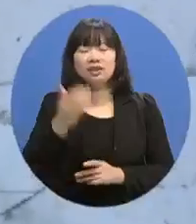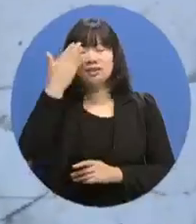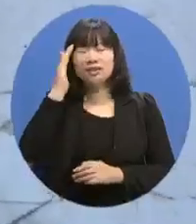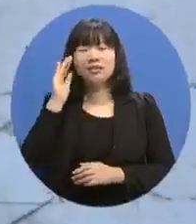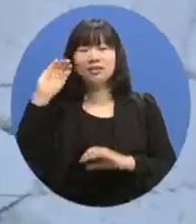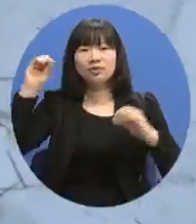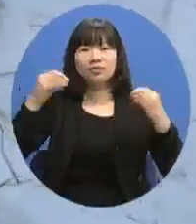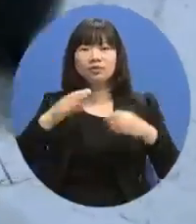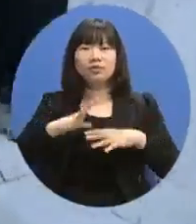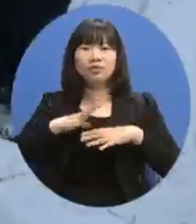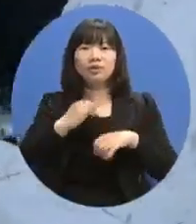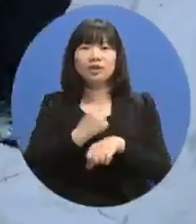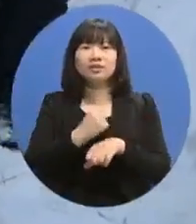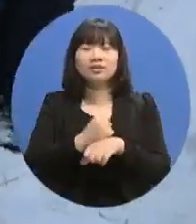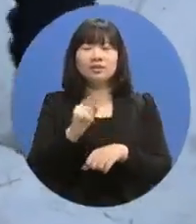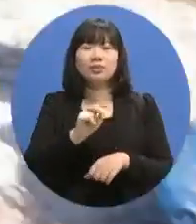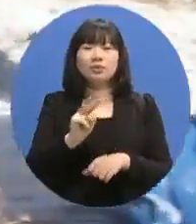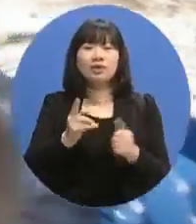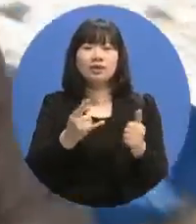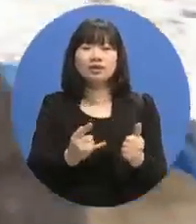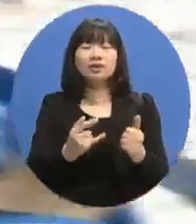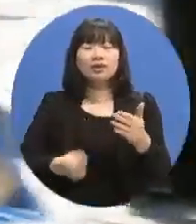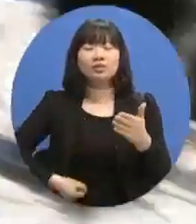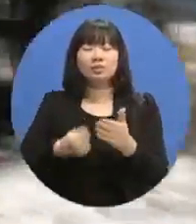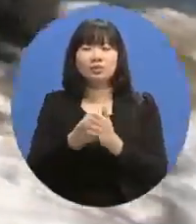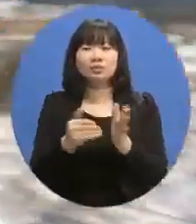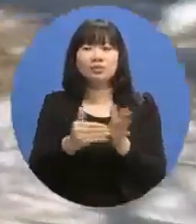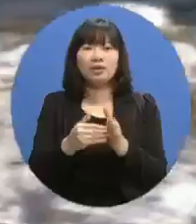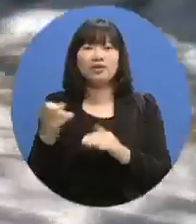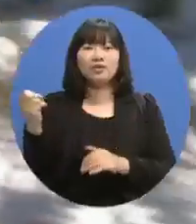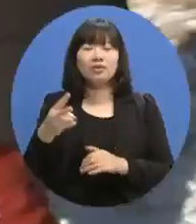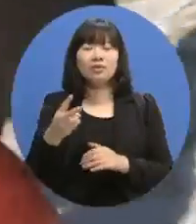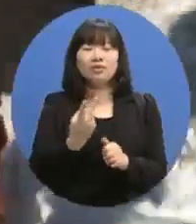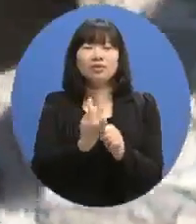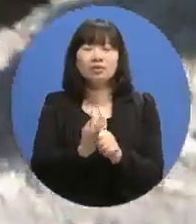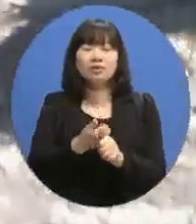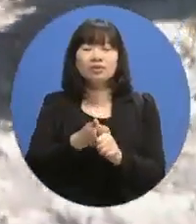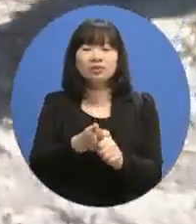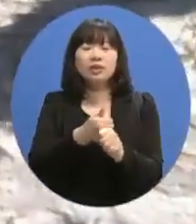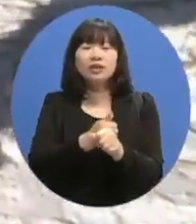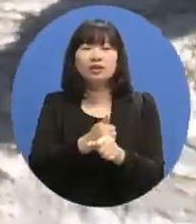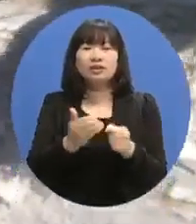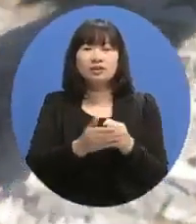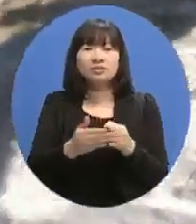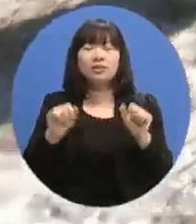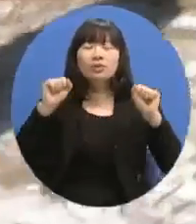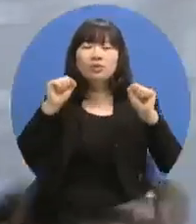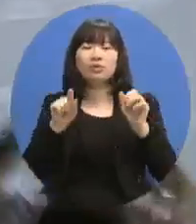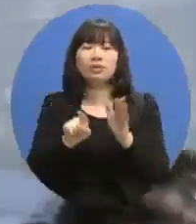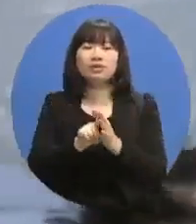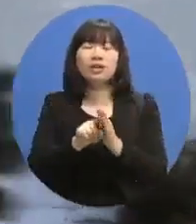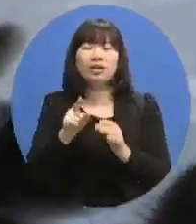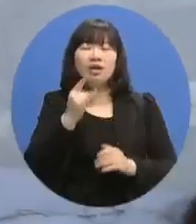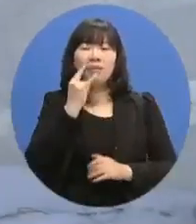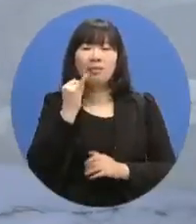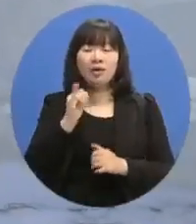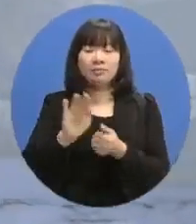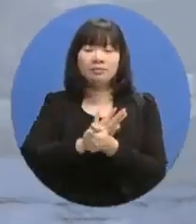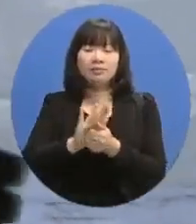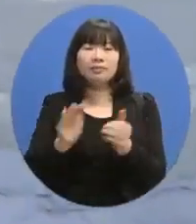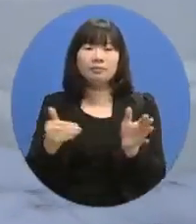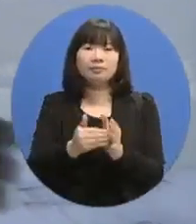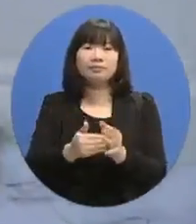낯선 동물을 두려워하는 고야에게 용기를 내게 하고 또 토끼를 쫓으며 운동도 할 수 있게 하려는 엄마의